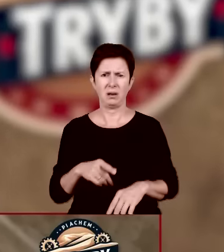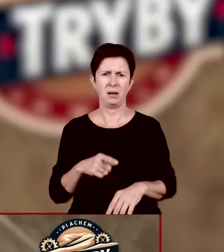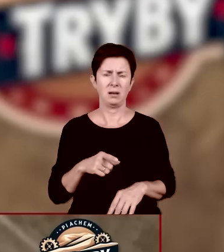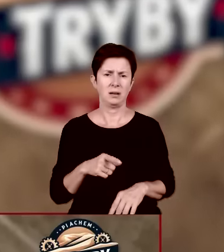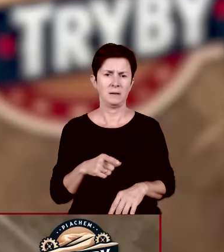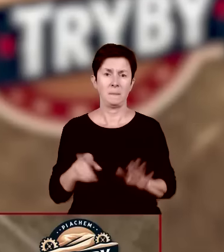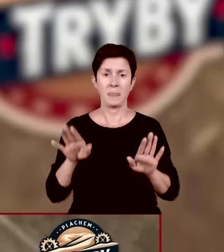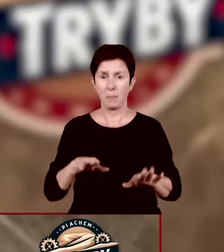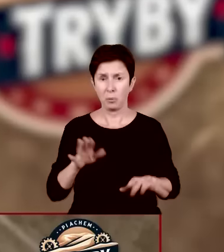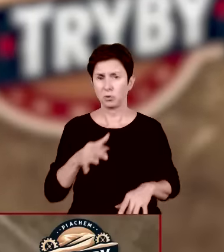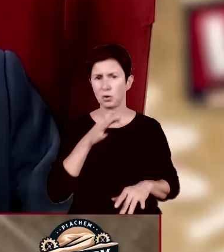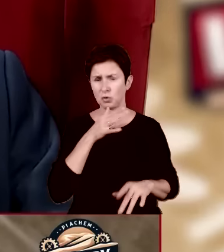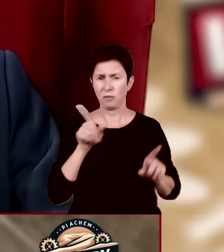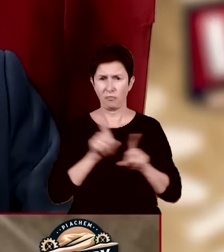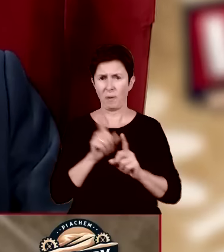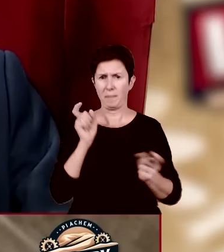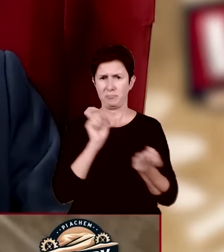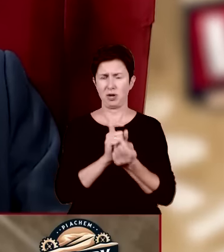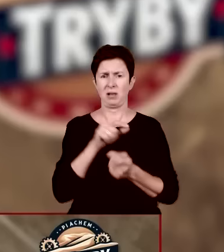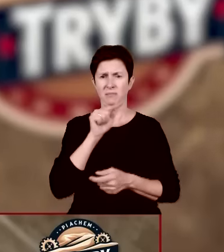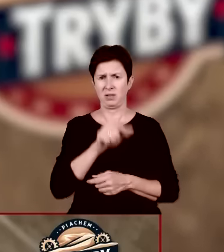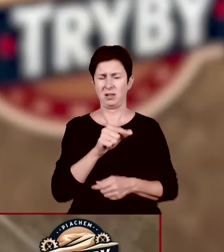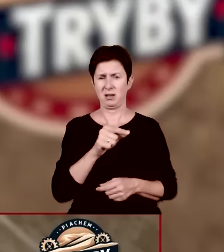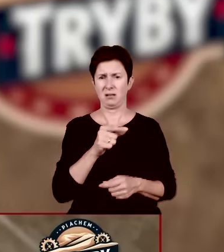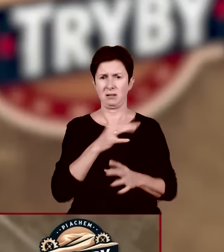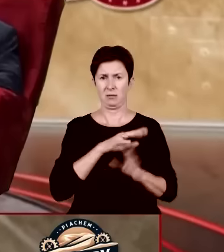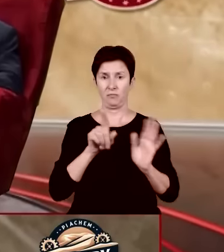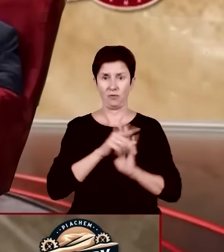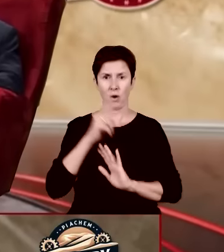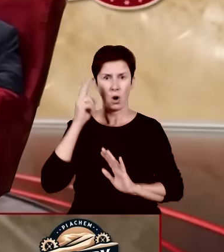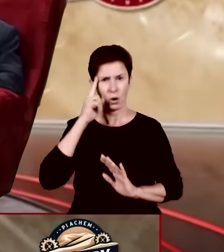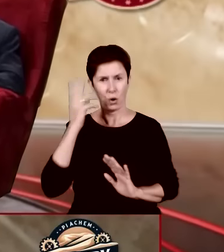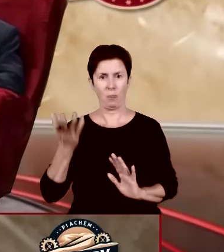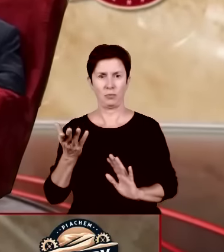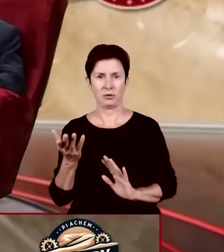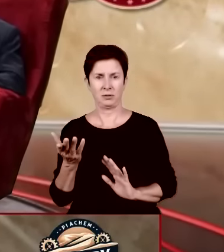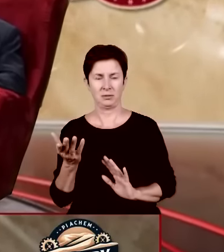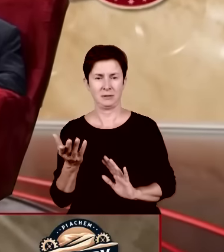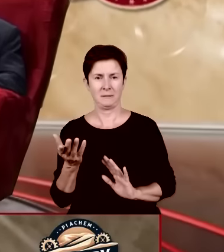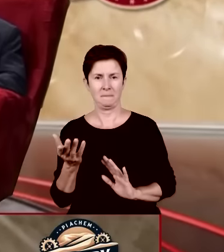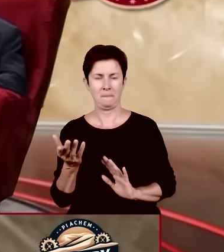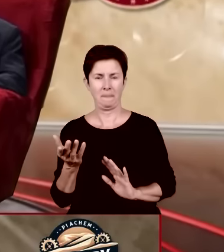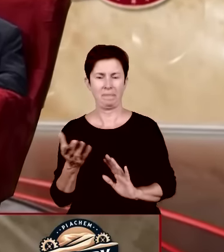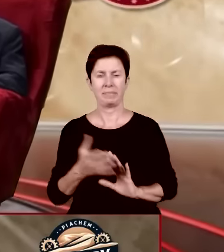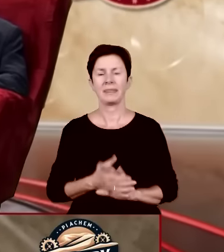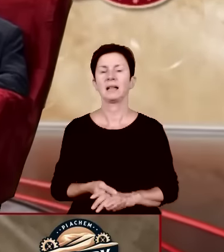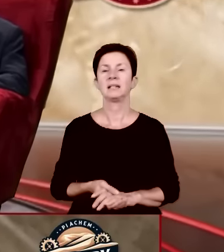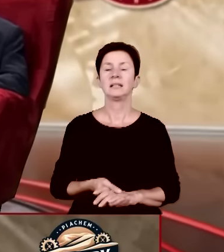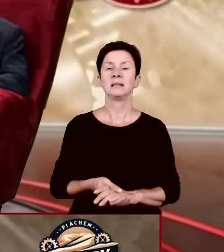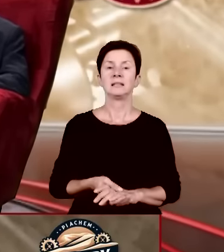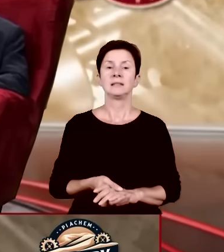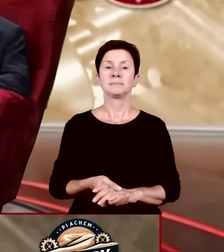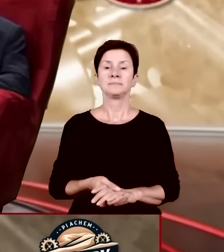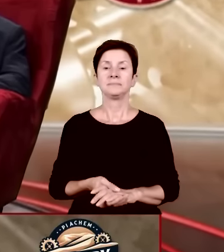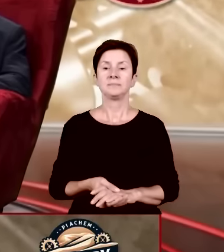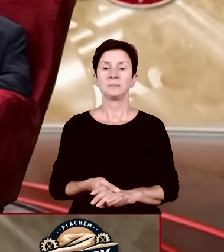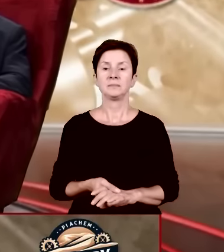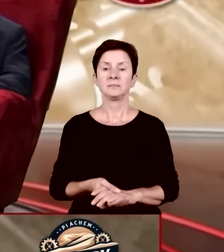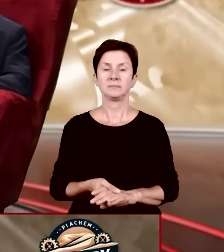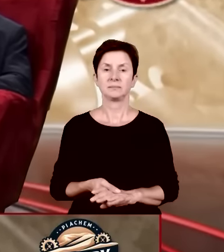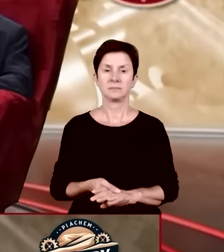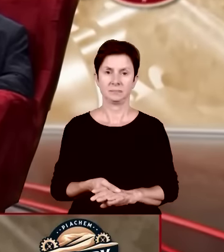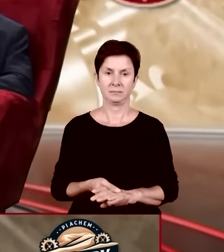i Żydzi na przykład. Tak, i komuniści, znaczy Jean-Luc Mélenchon protestuje, on jest jeszcze na